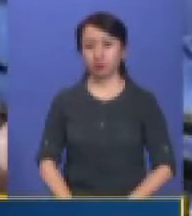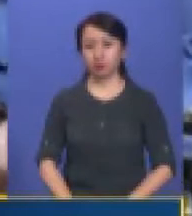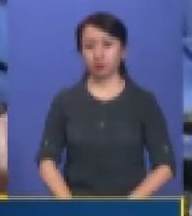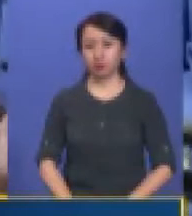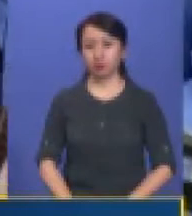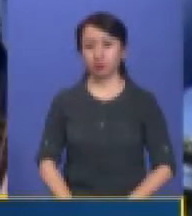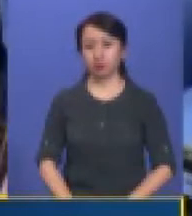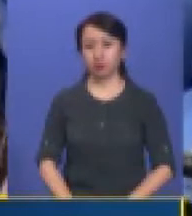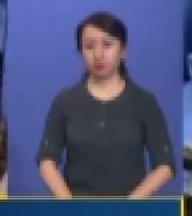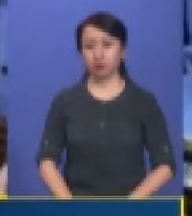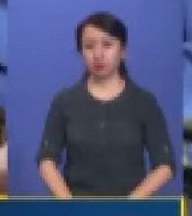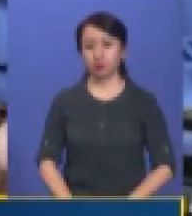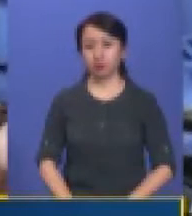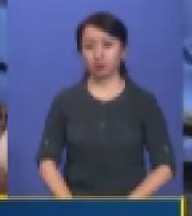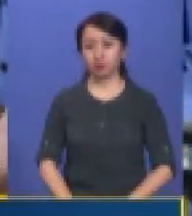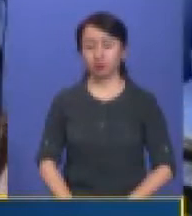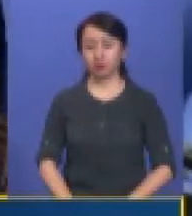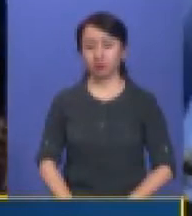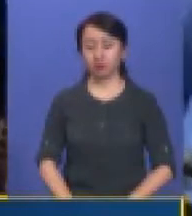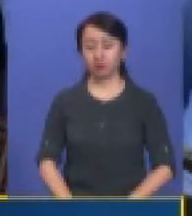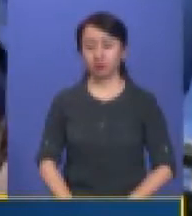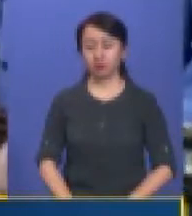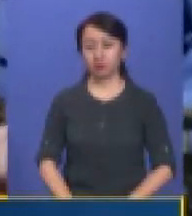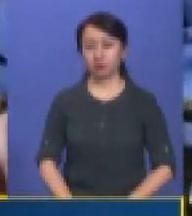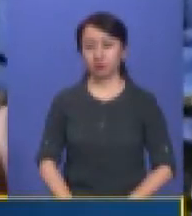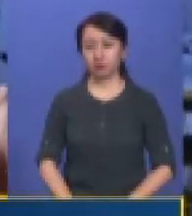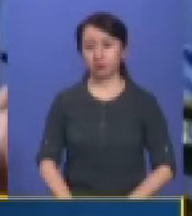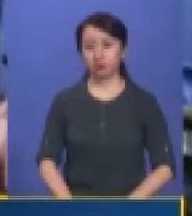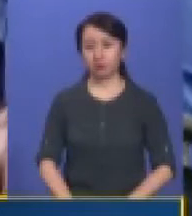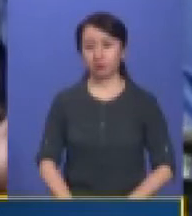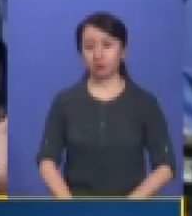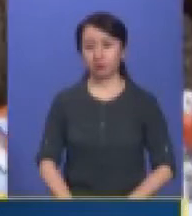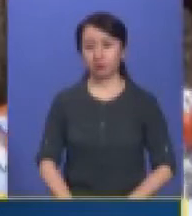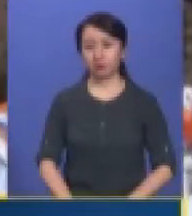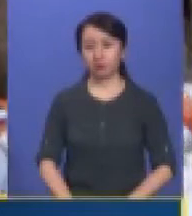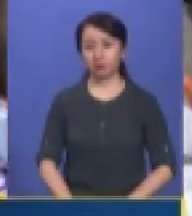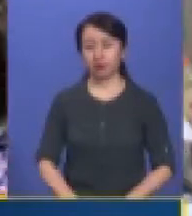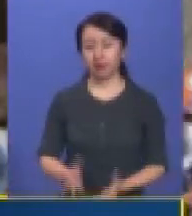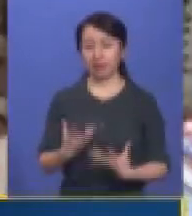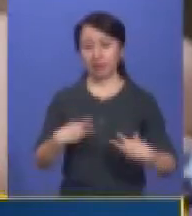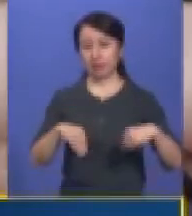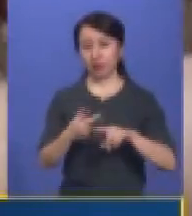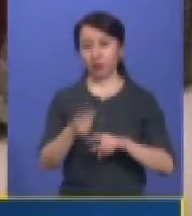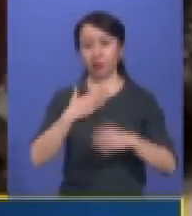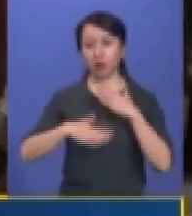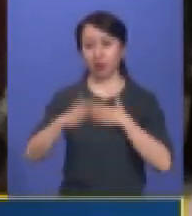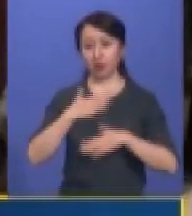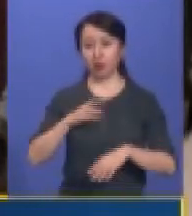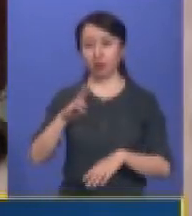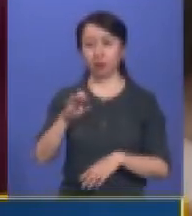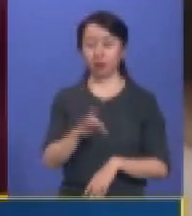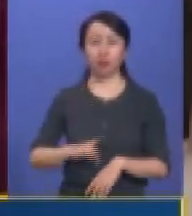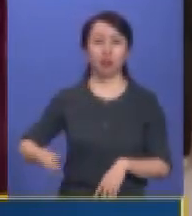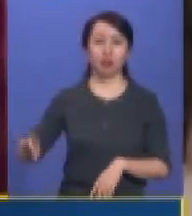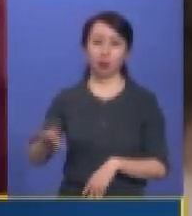где выбирал всерьез ты призвание. Семья, ставшая радостью Тимирязевского района, к